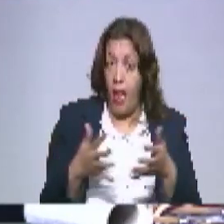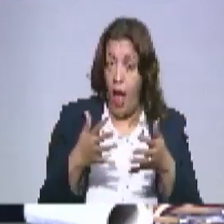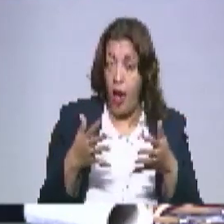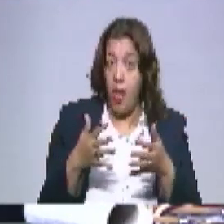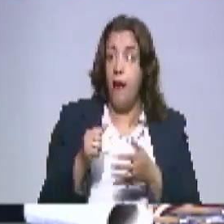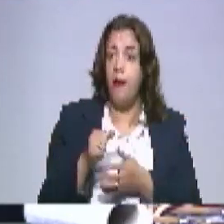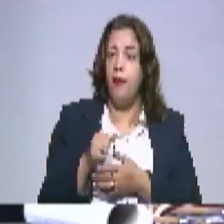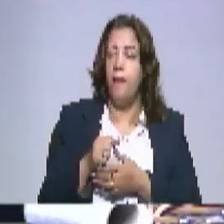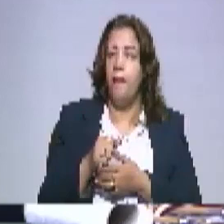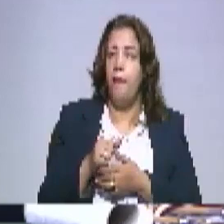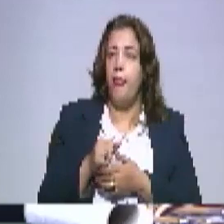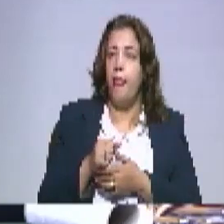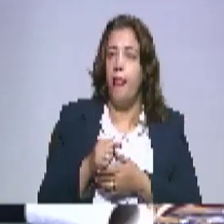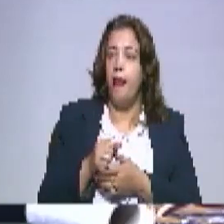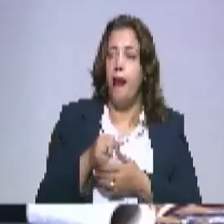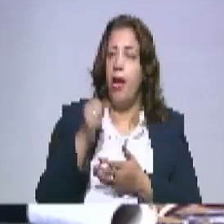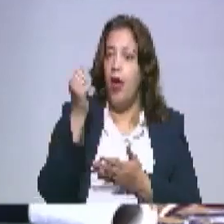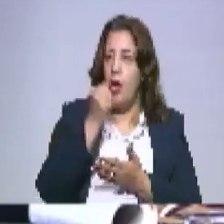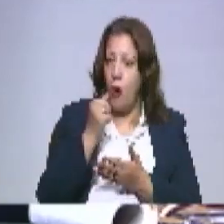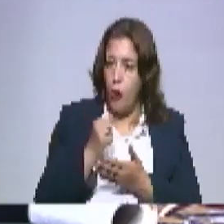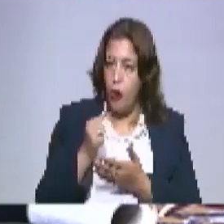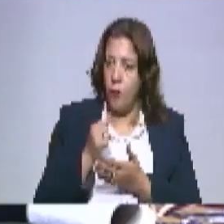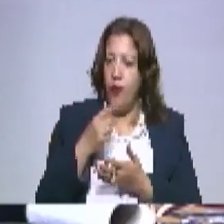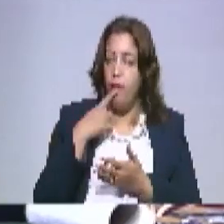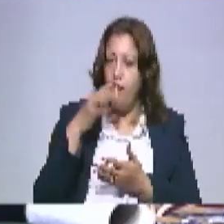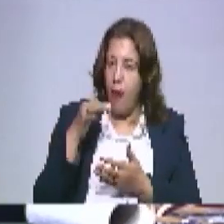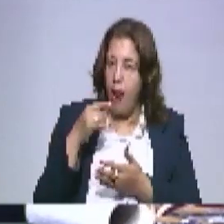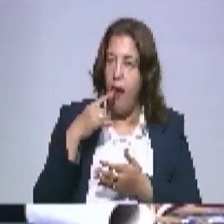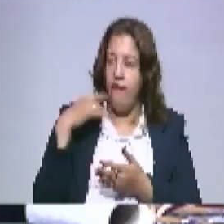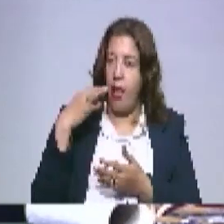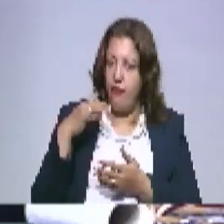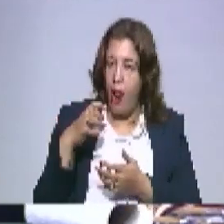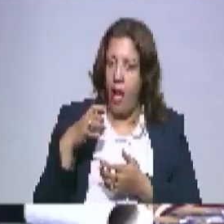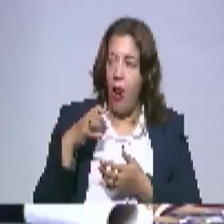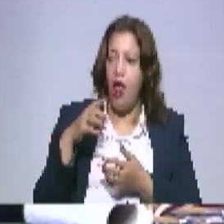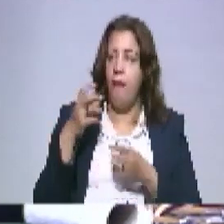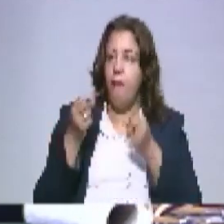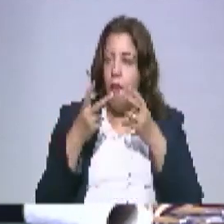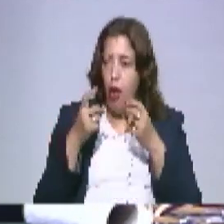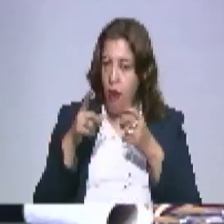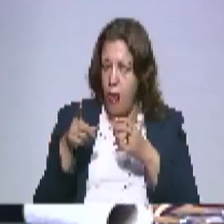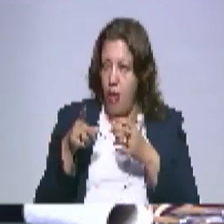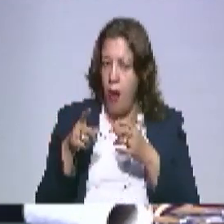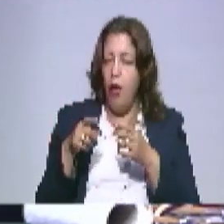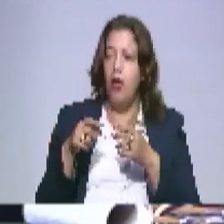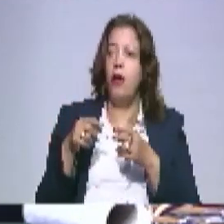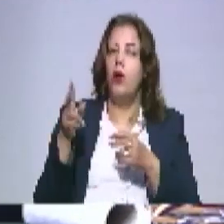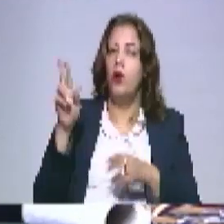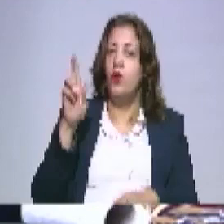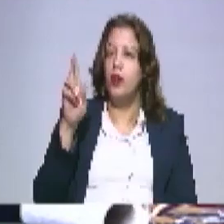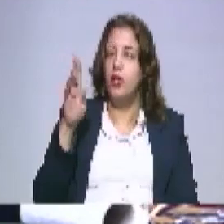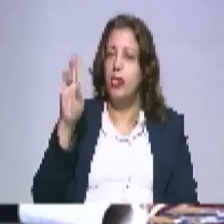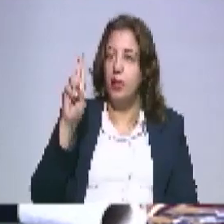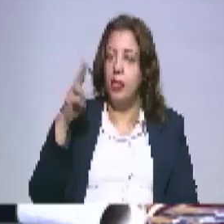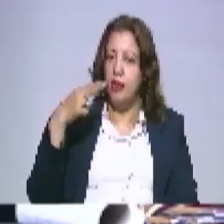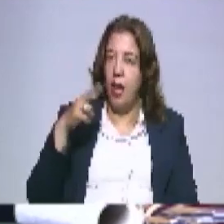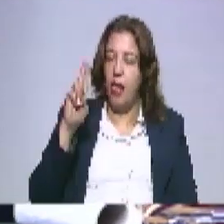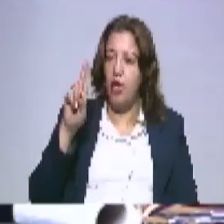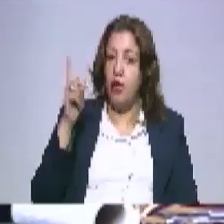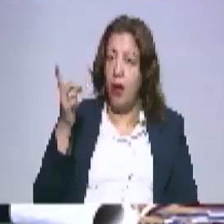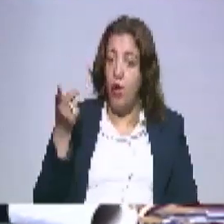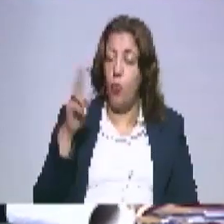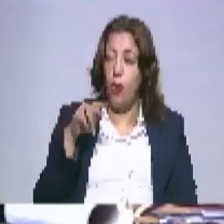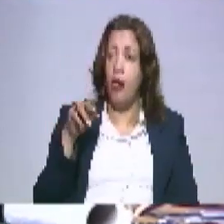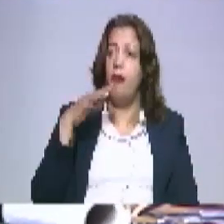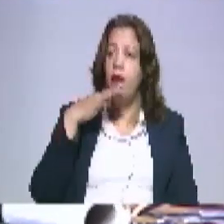احنا حطيناها، حطينا في الميه ملح وفلفل وزعتر اخضر عرقين ثلاثه كده، زعتر اخضر عشان ناخد الريحه، وكزبره